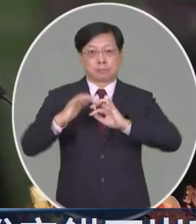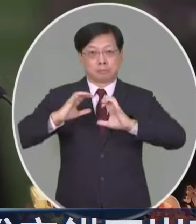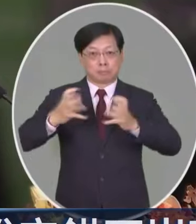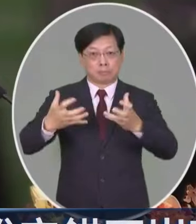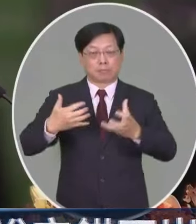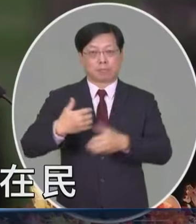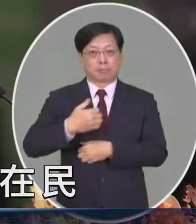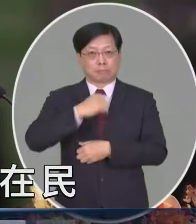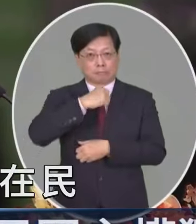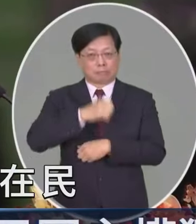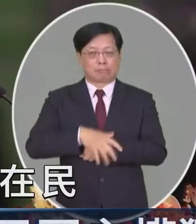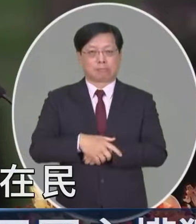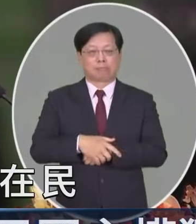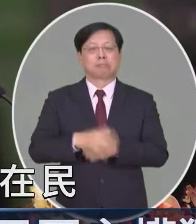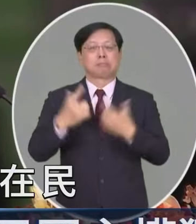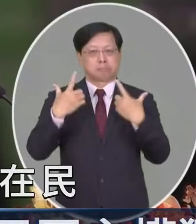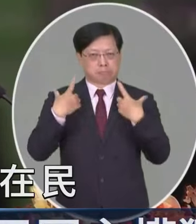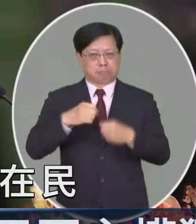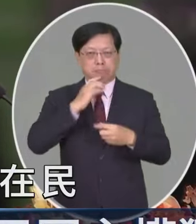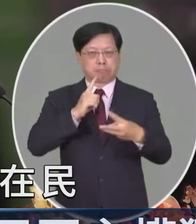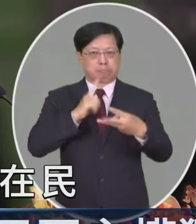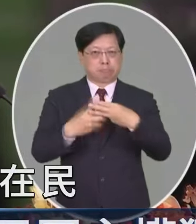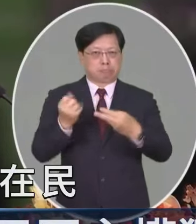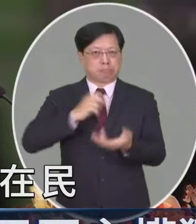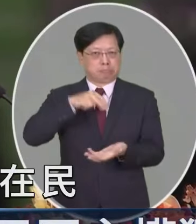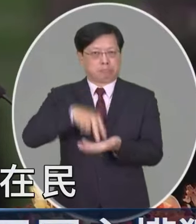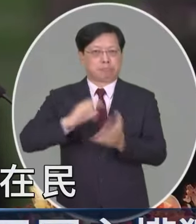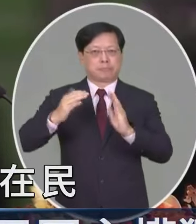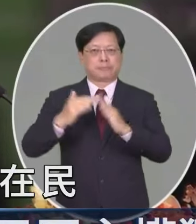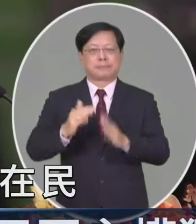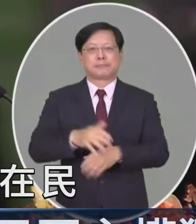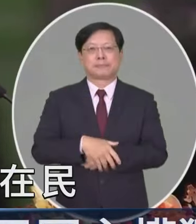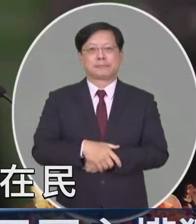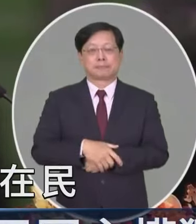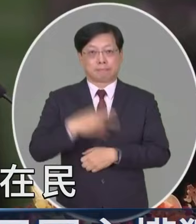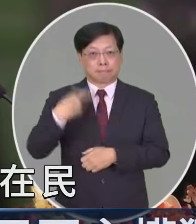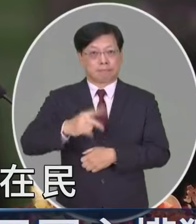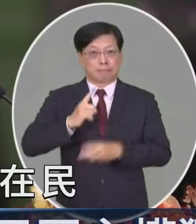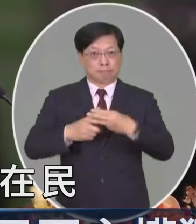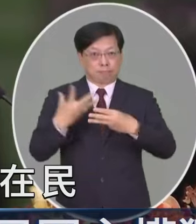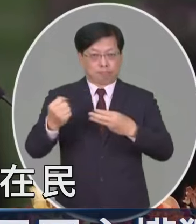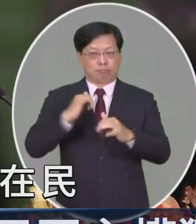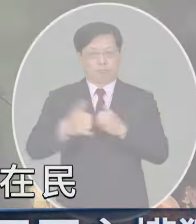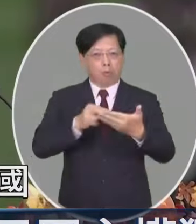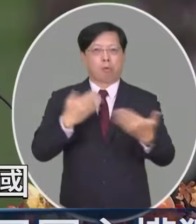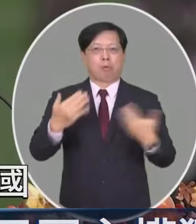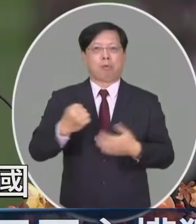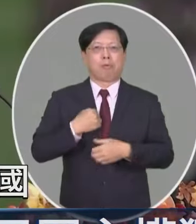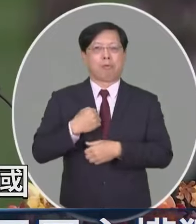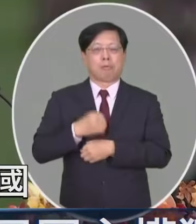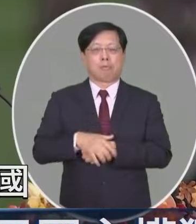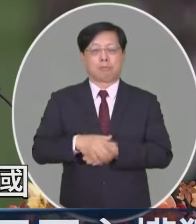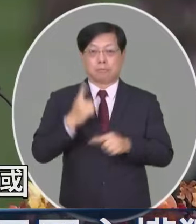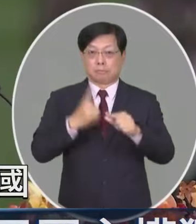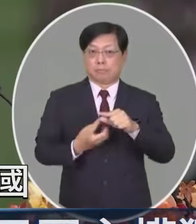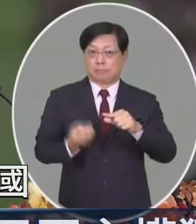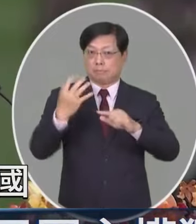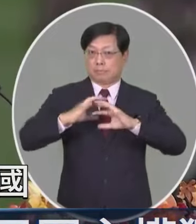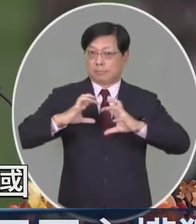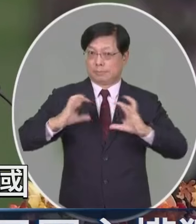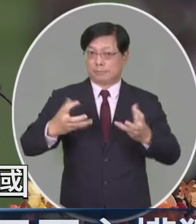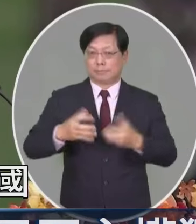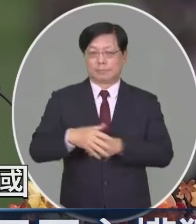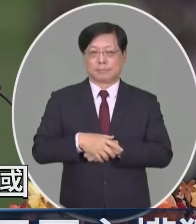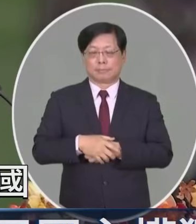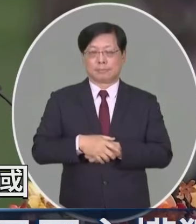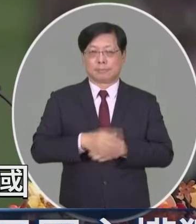国台湾是一个主权独立的国家，主权在民。 中华民国